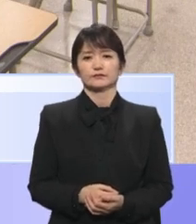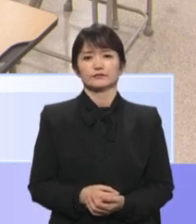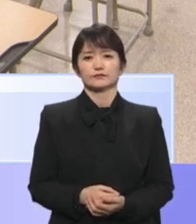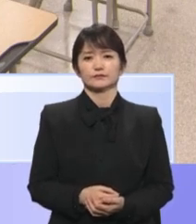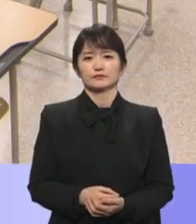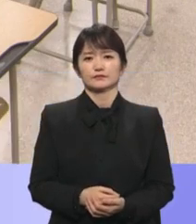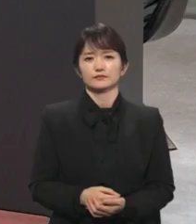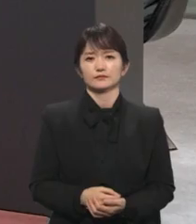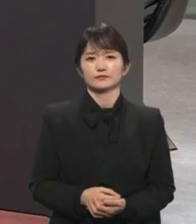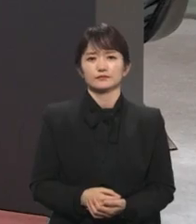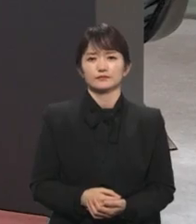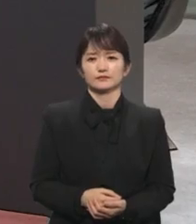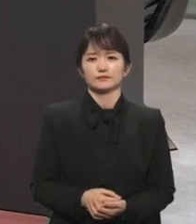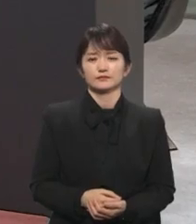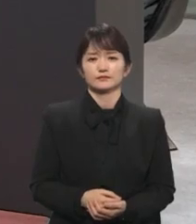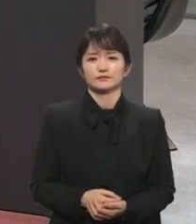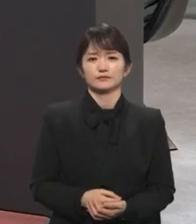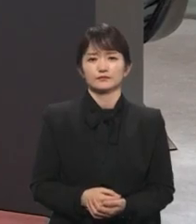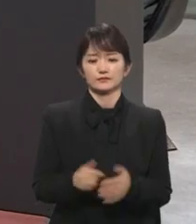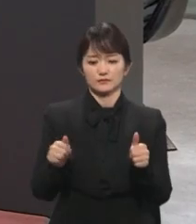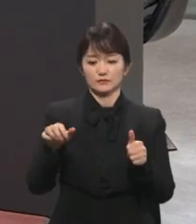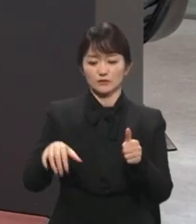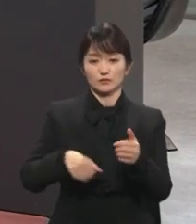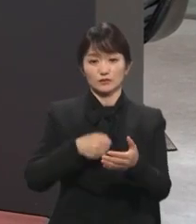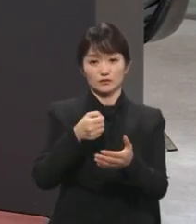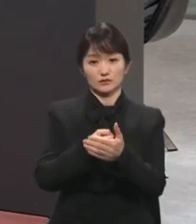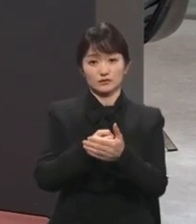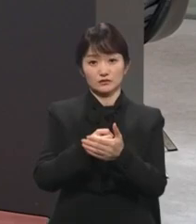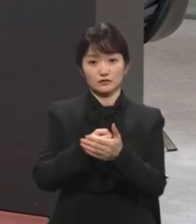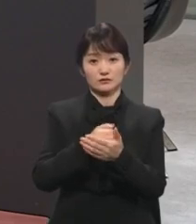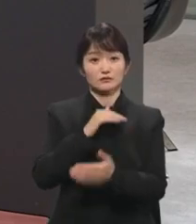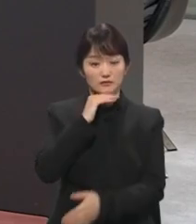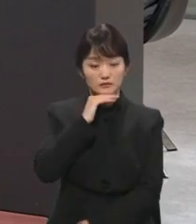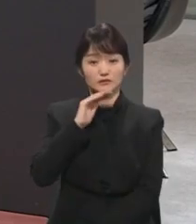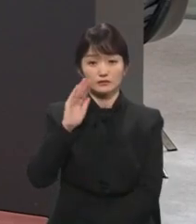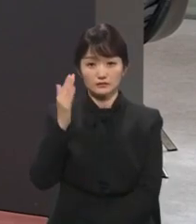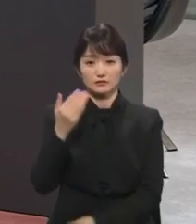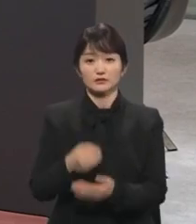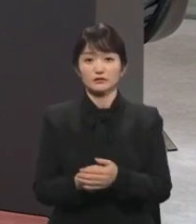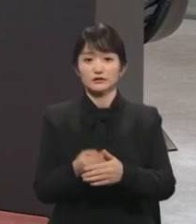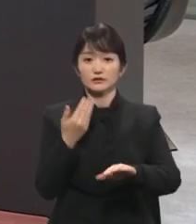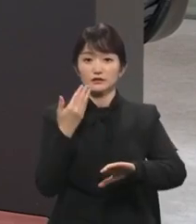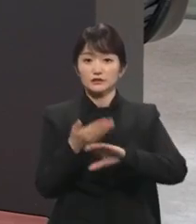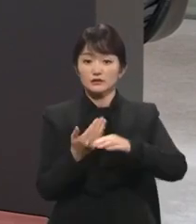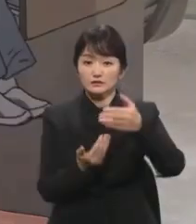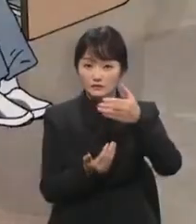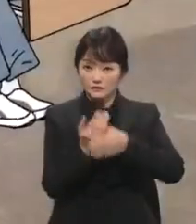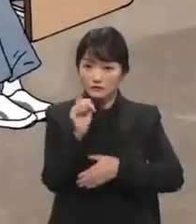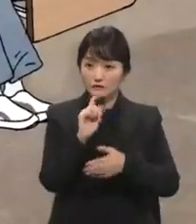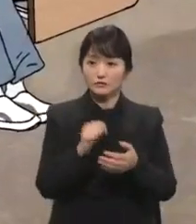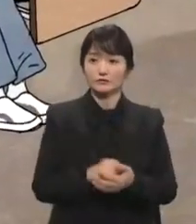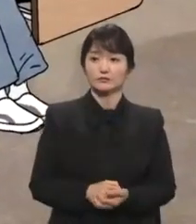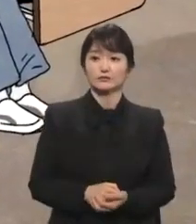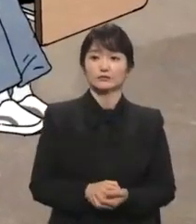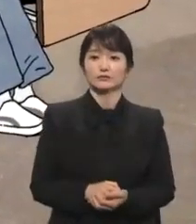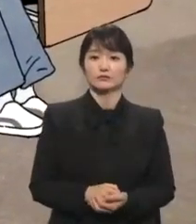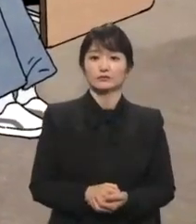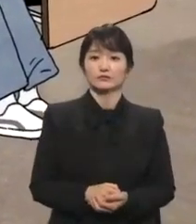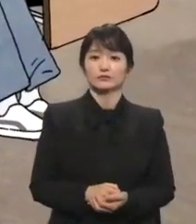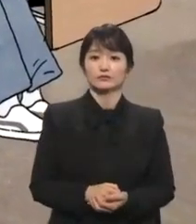생각합니다 그리고 법원의 판단을 지켜 봐야겠고 또 다른 교실에서 일어난 사건 하나 더 보고 있습니다 역시 사파로